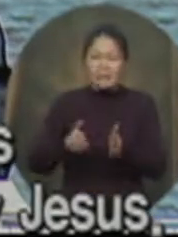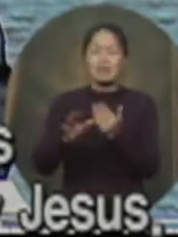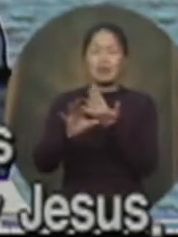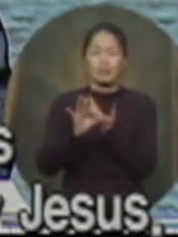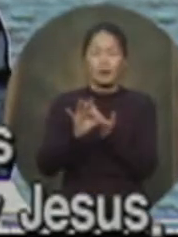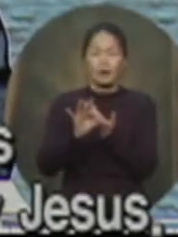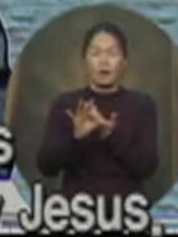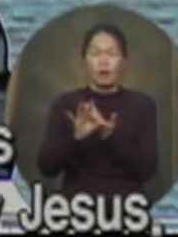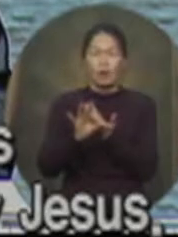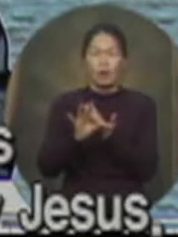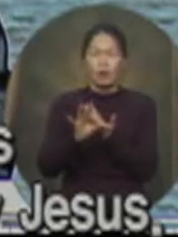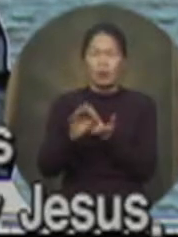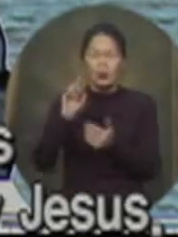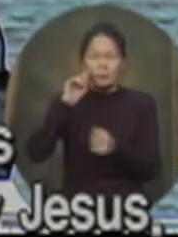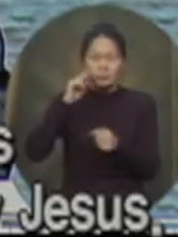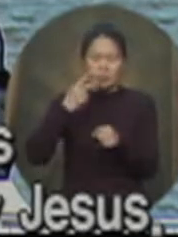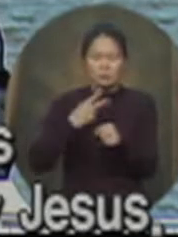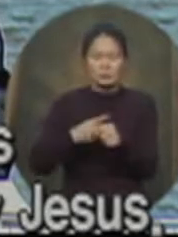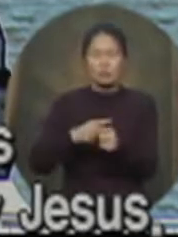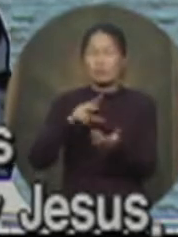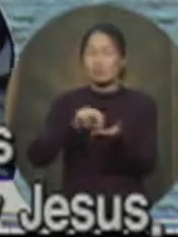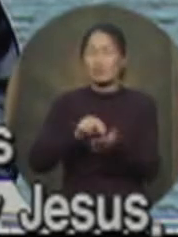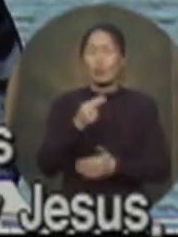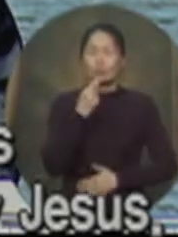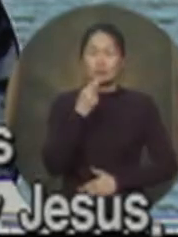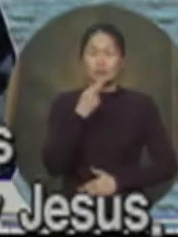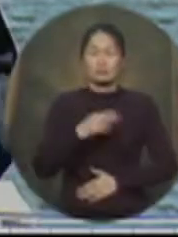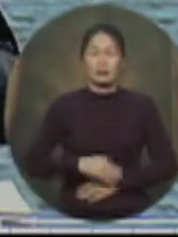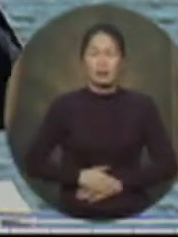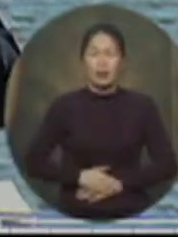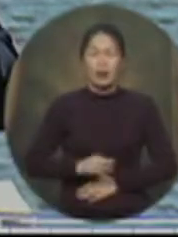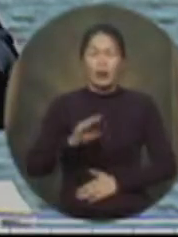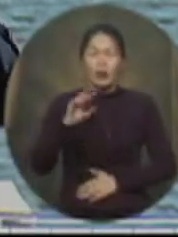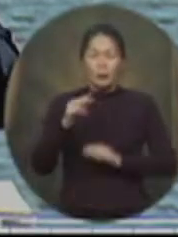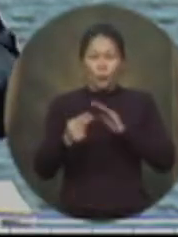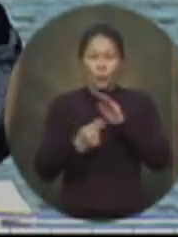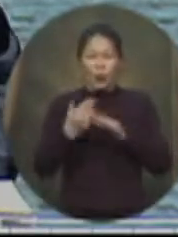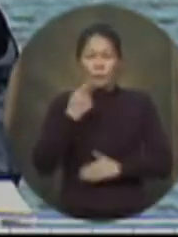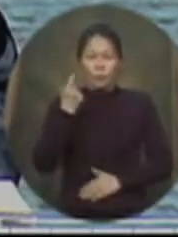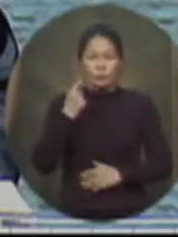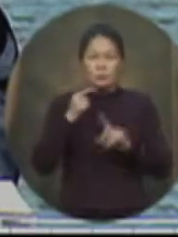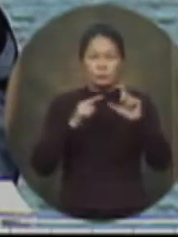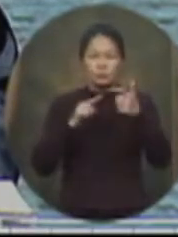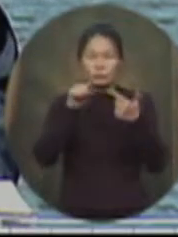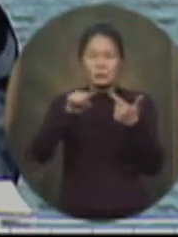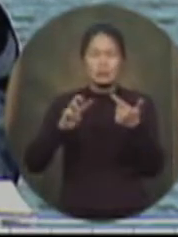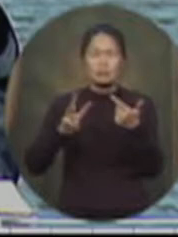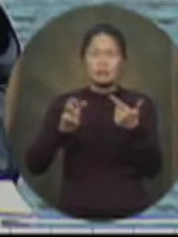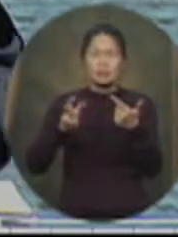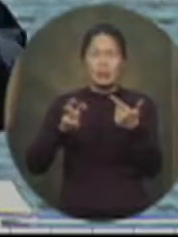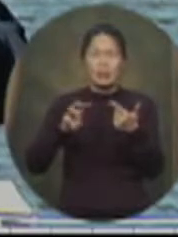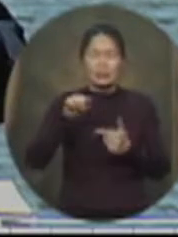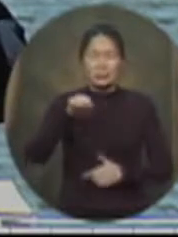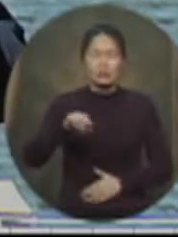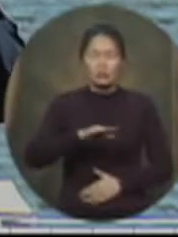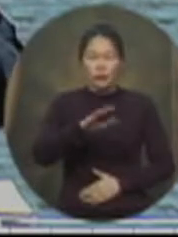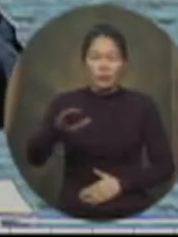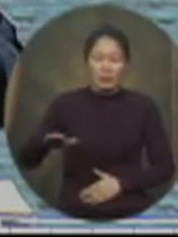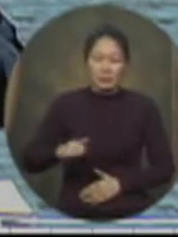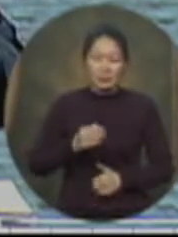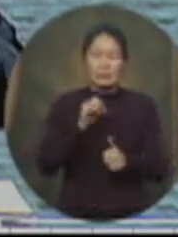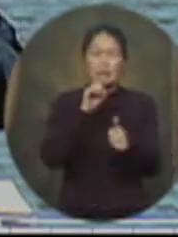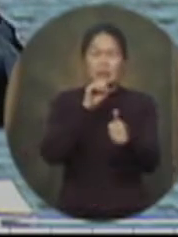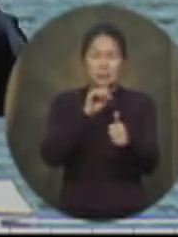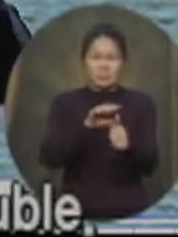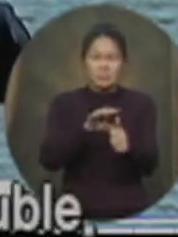문제될 것이 없었단 말입니다 요한복음 16장 33절 레 이것을 너희에게 이르는 것은